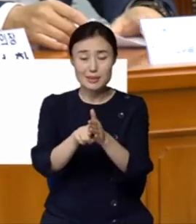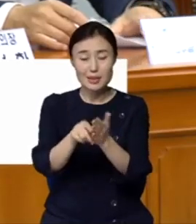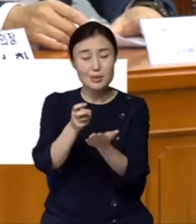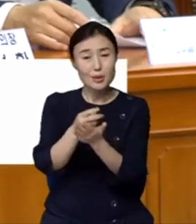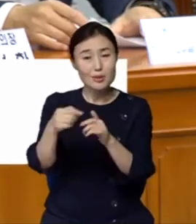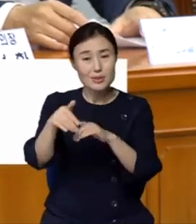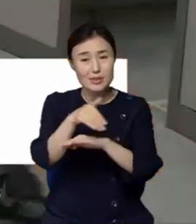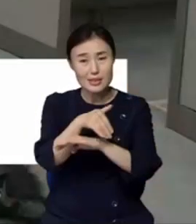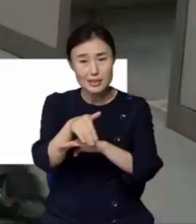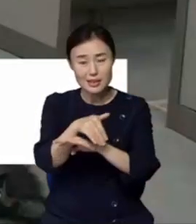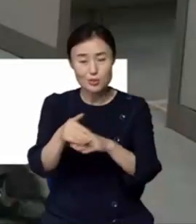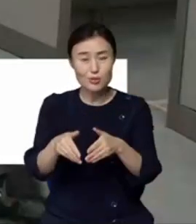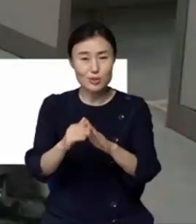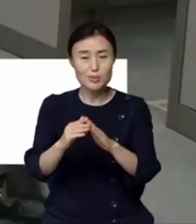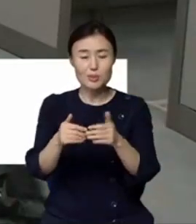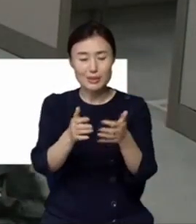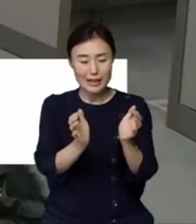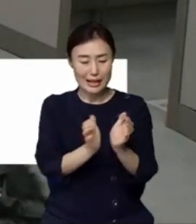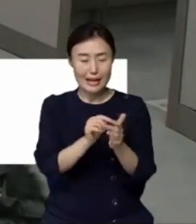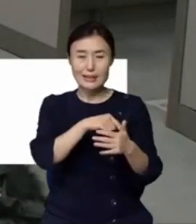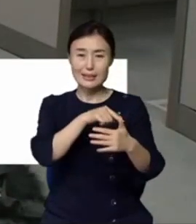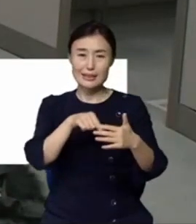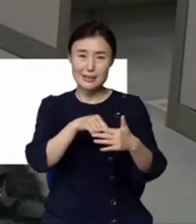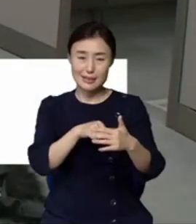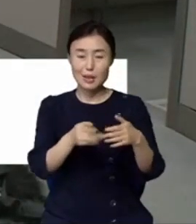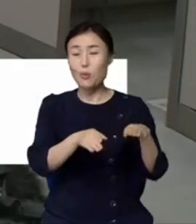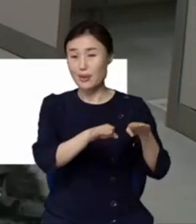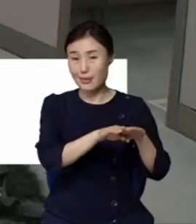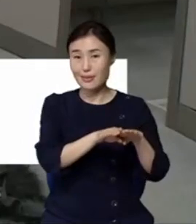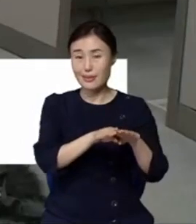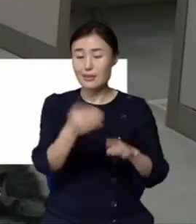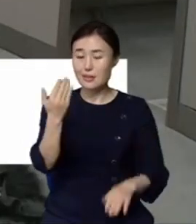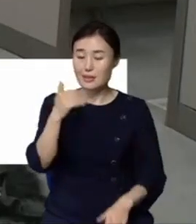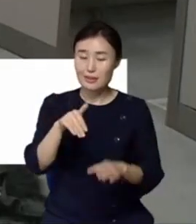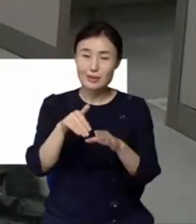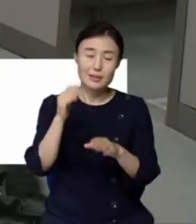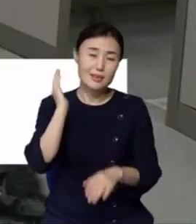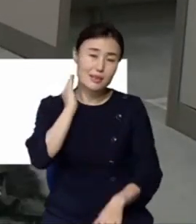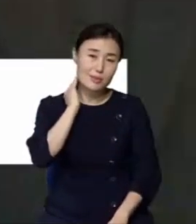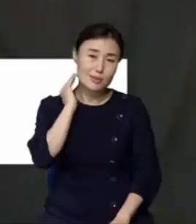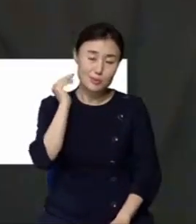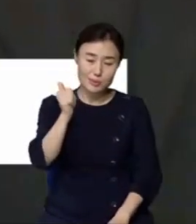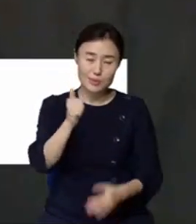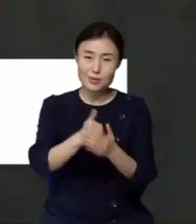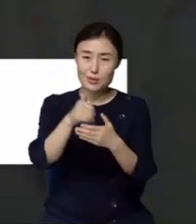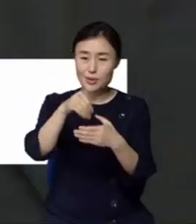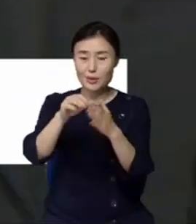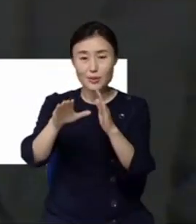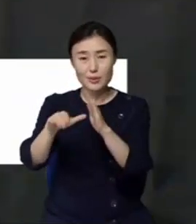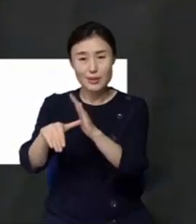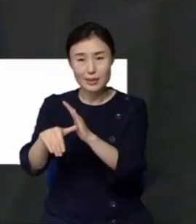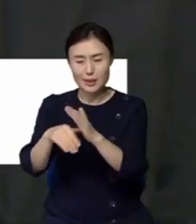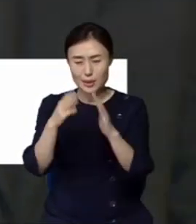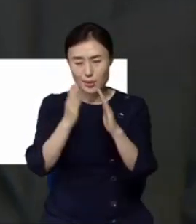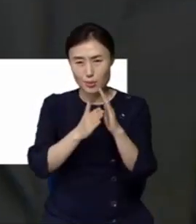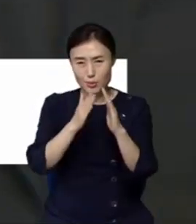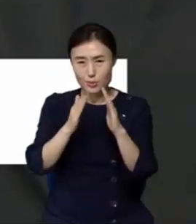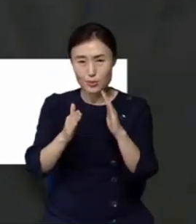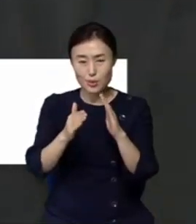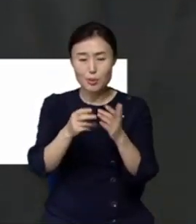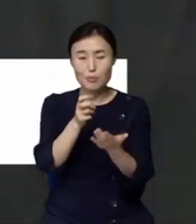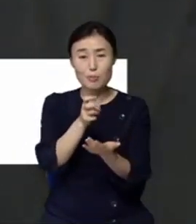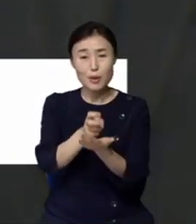문제 전반을 총괄하는 당내 기구입니다. 지난 대선 당시 선거대책위원회